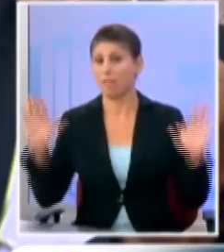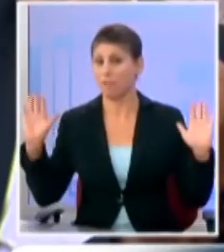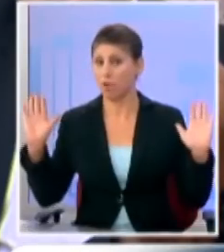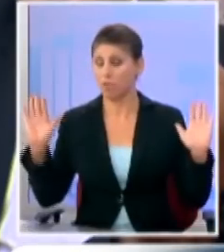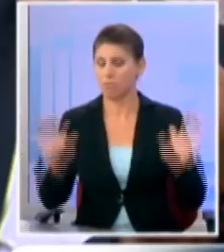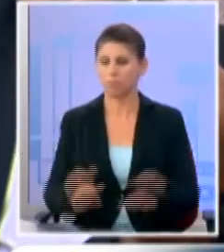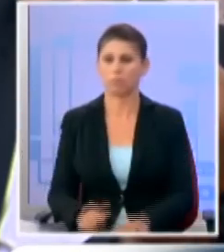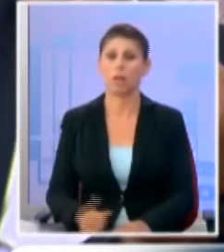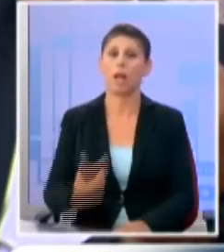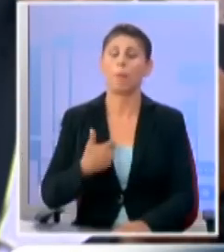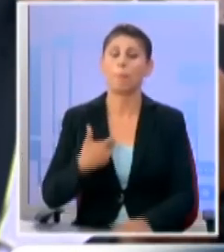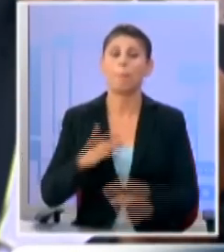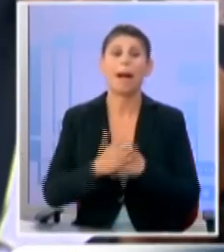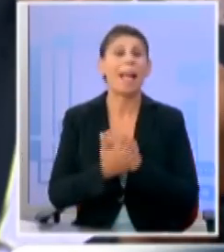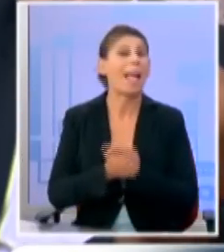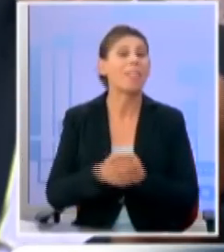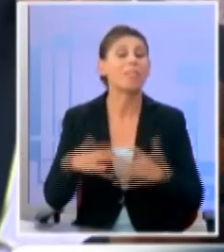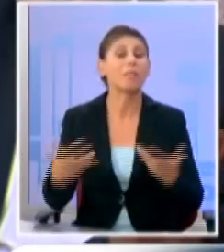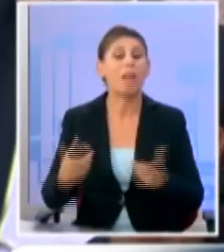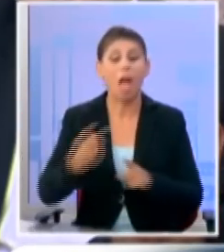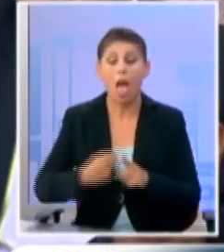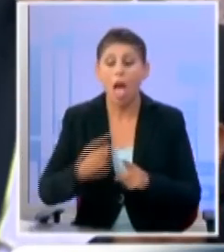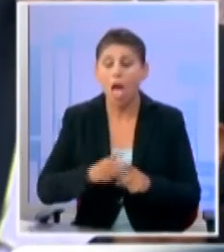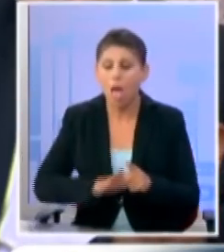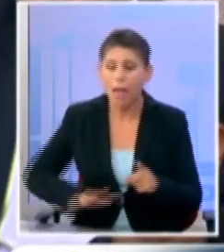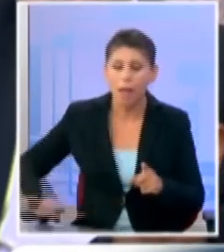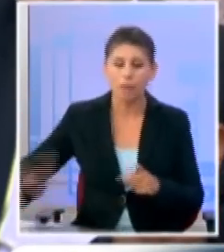Τσακαλώτε. Εμάς μας ενδιαφέρει πρωτίστως ο ελληνικός λαός και η ευημερία του ελληνικού λαού.